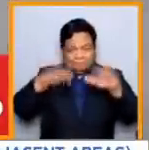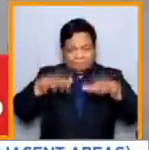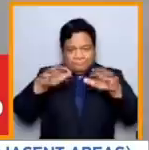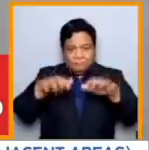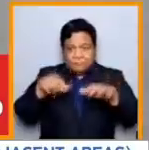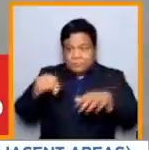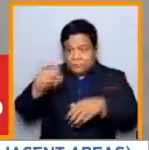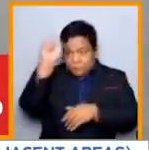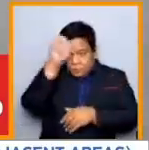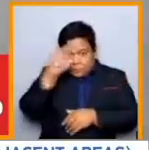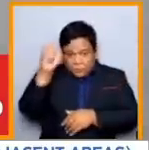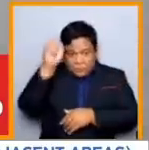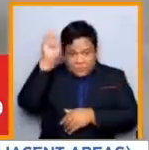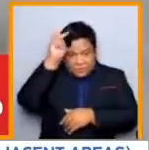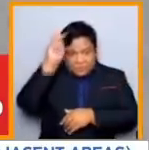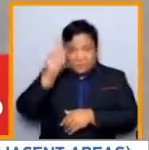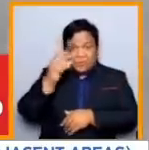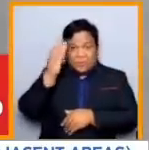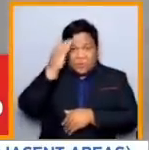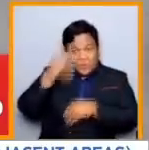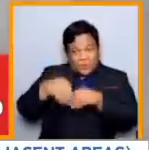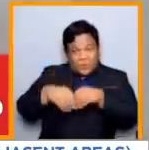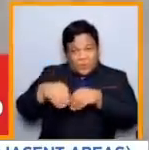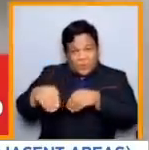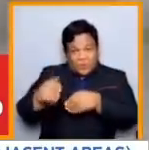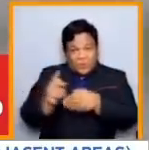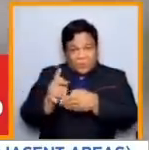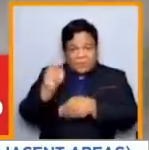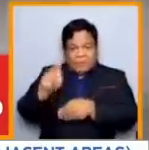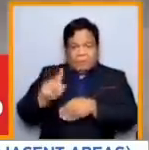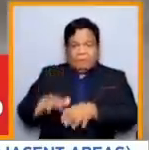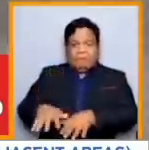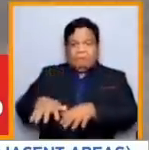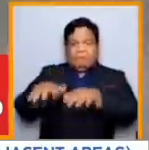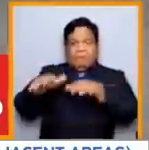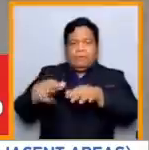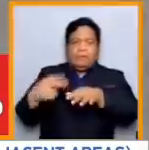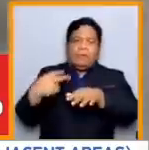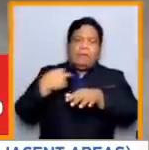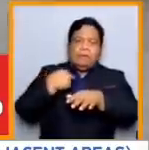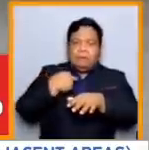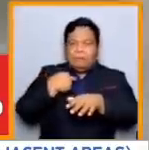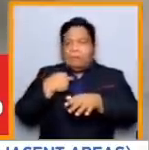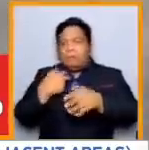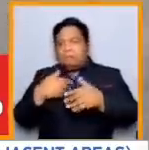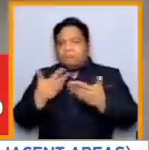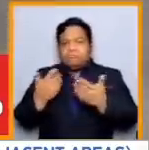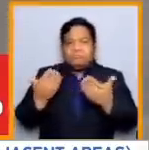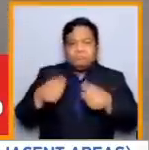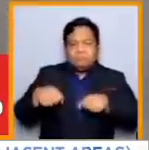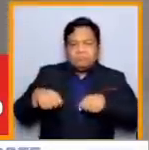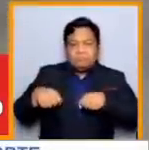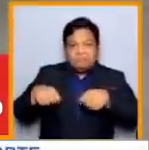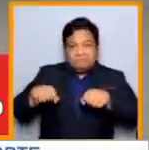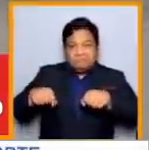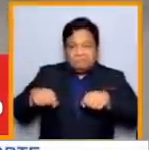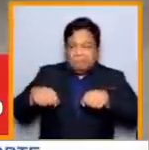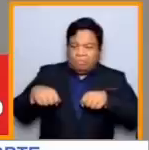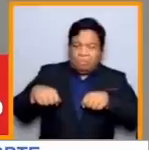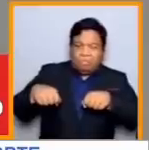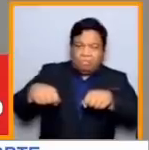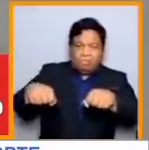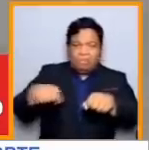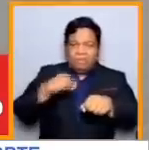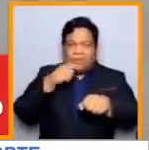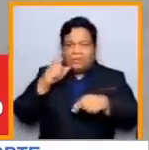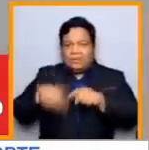din tumawid sa mga kalsada dahil sa abot tuhod na baha. Napilitan ng ilang residente na itulak na lang ang kanilang motorsiklo at bisikleta. Ang baha